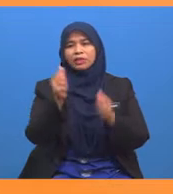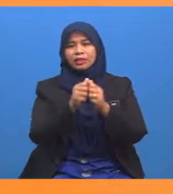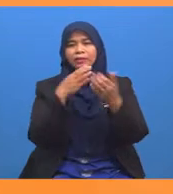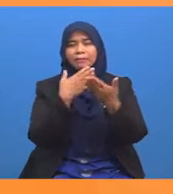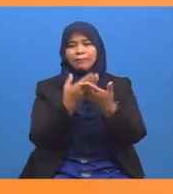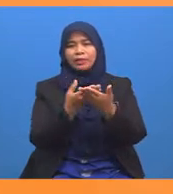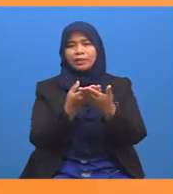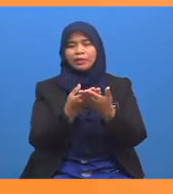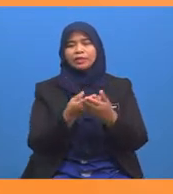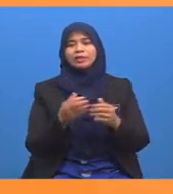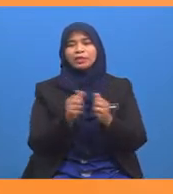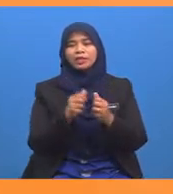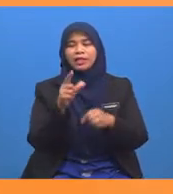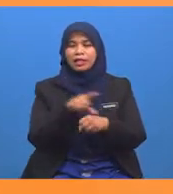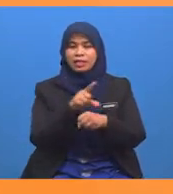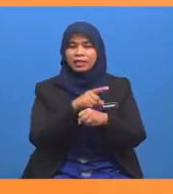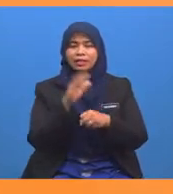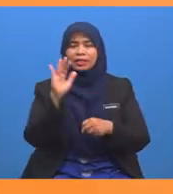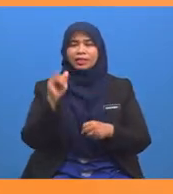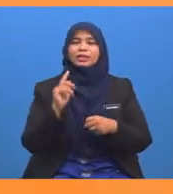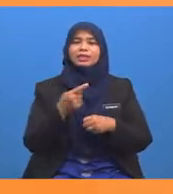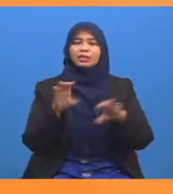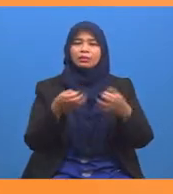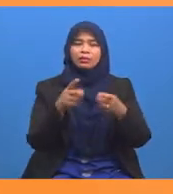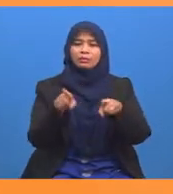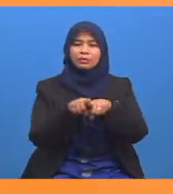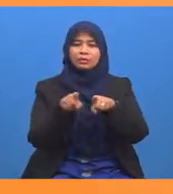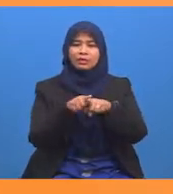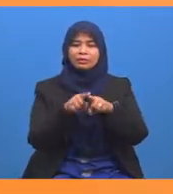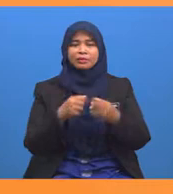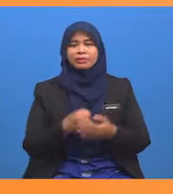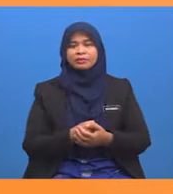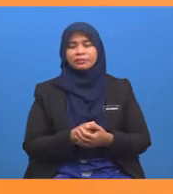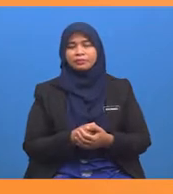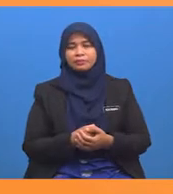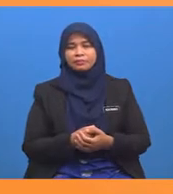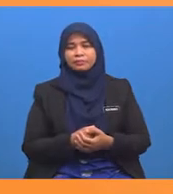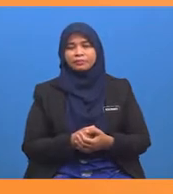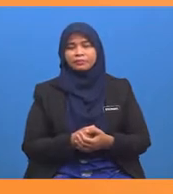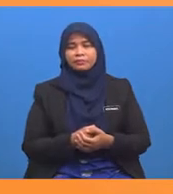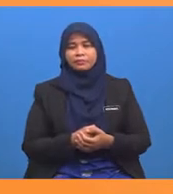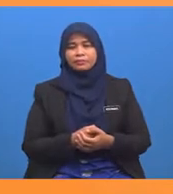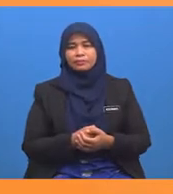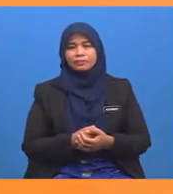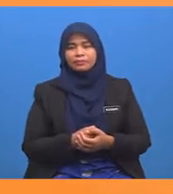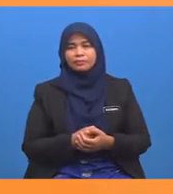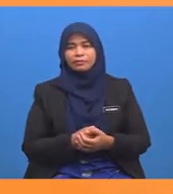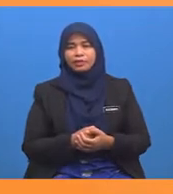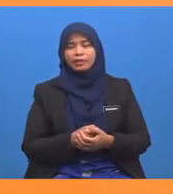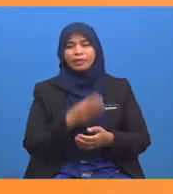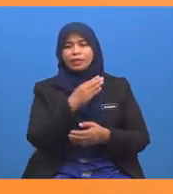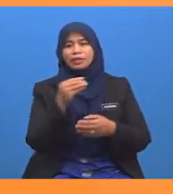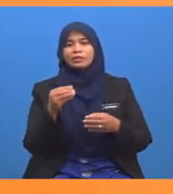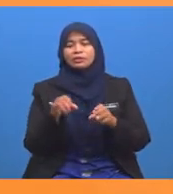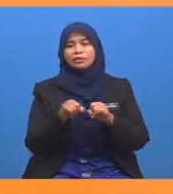latihan yang kita laksanakan bersama-sama sepanjang sesi pada hari ini. Di samping